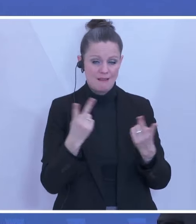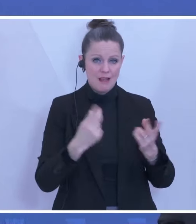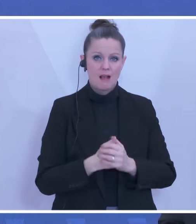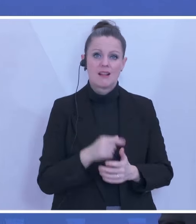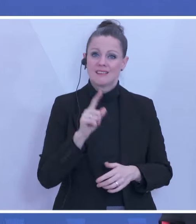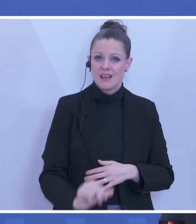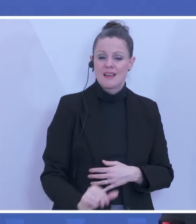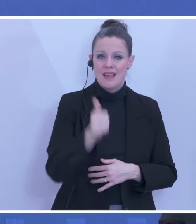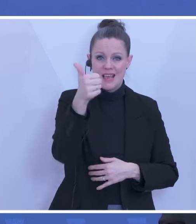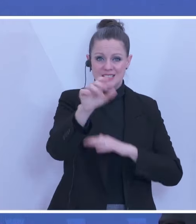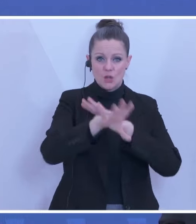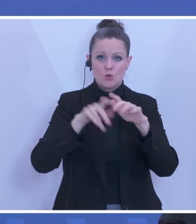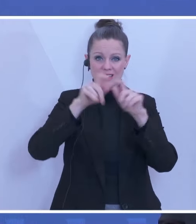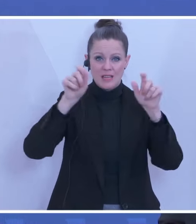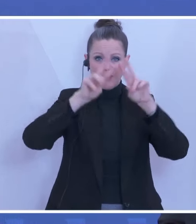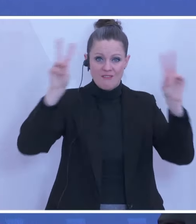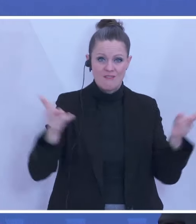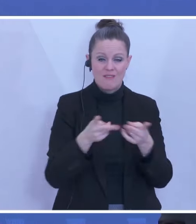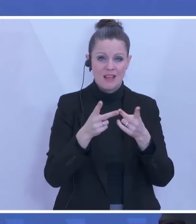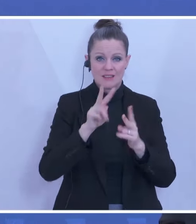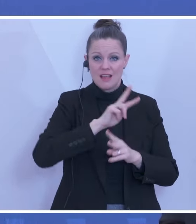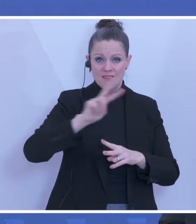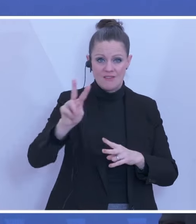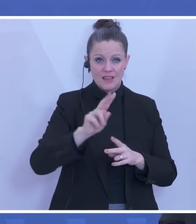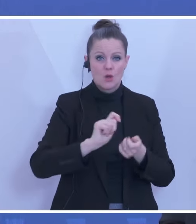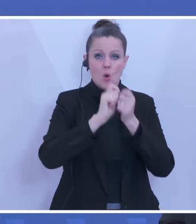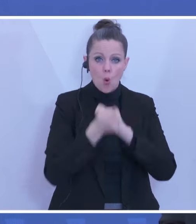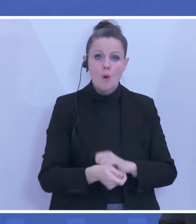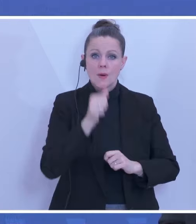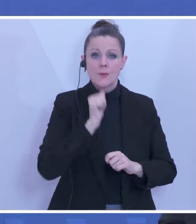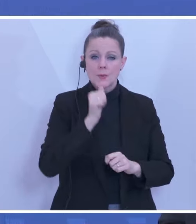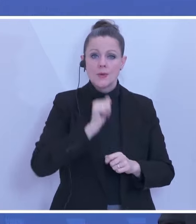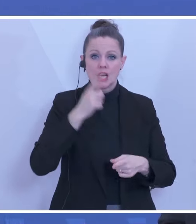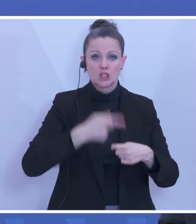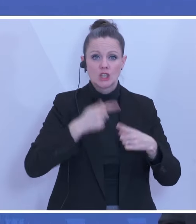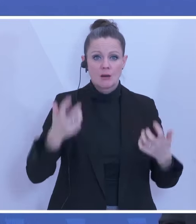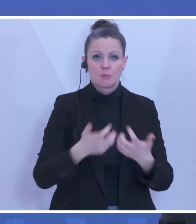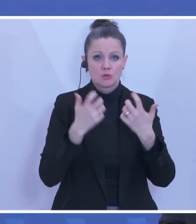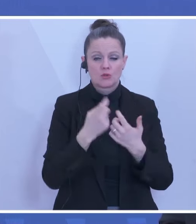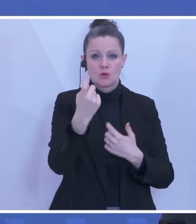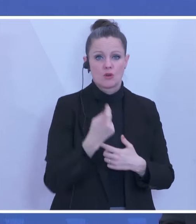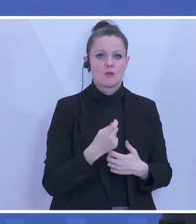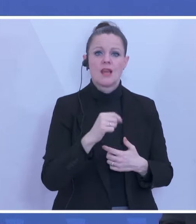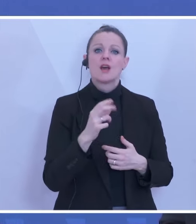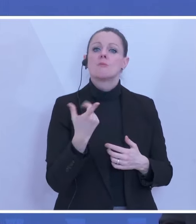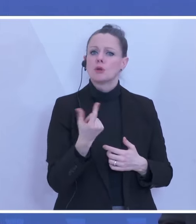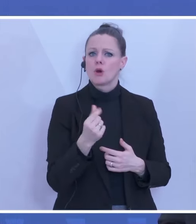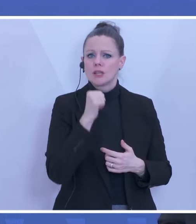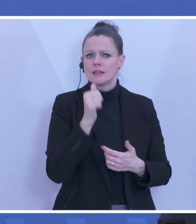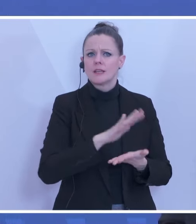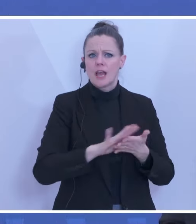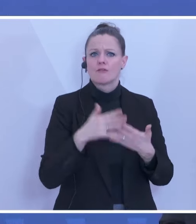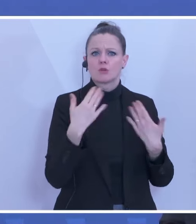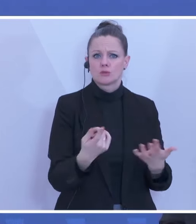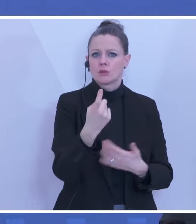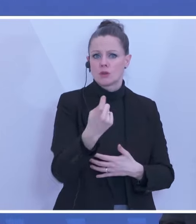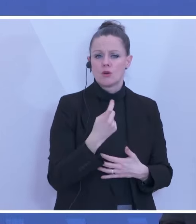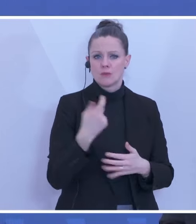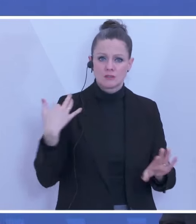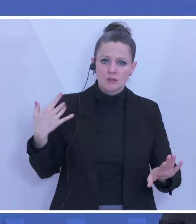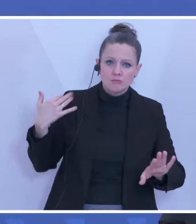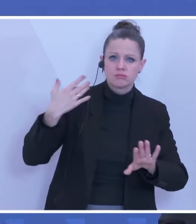eines der ersten Unternehmen weltweit werden wird, grünen Stahl produziert, dann werden wir feststellen, dass das nicht umsonst gekommen ist, sondern mit den Entscheidungen der